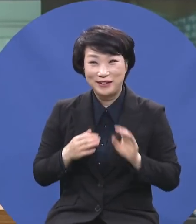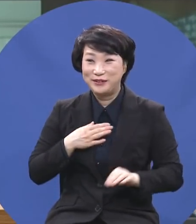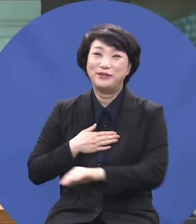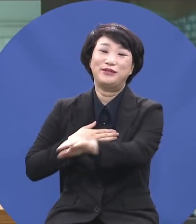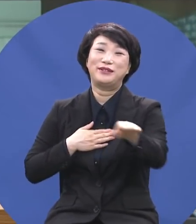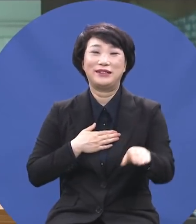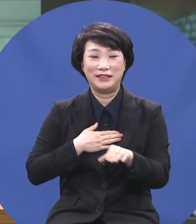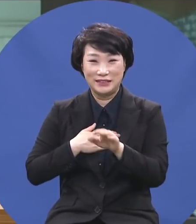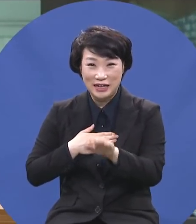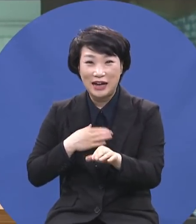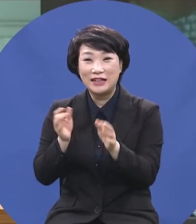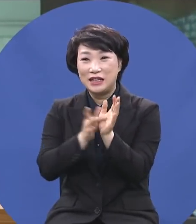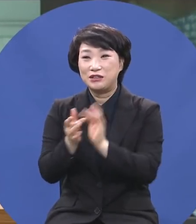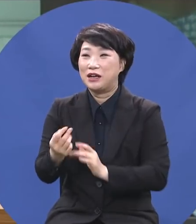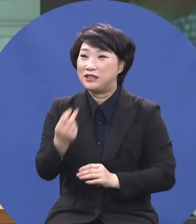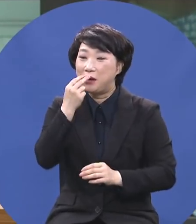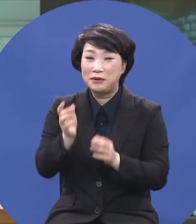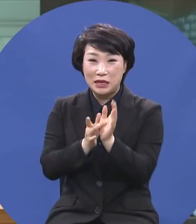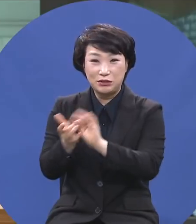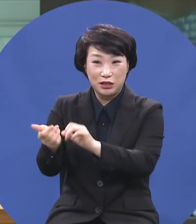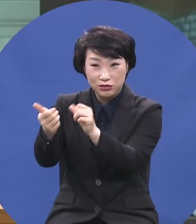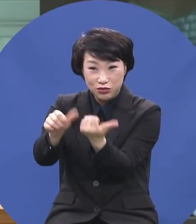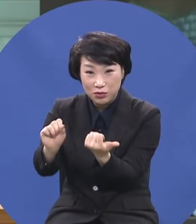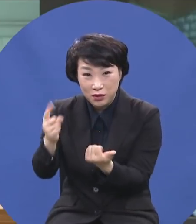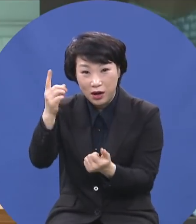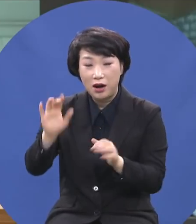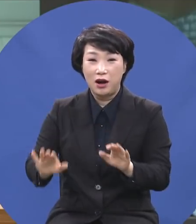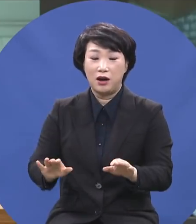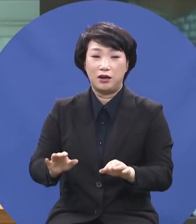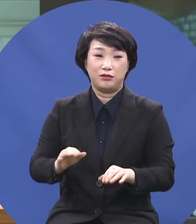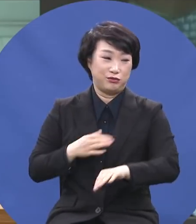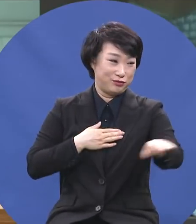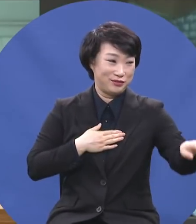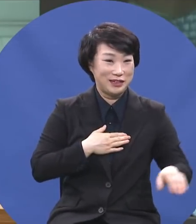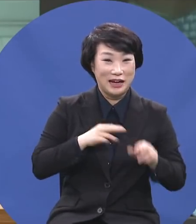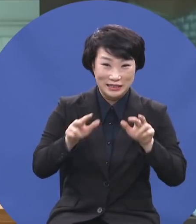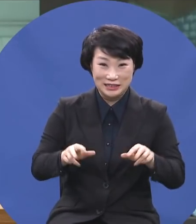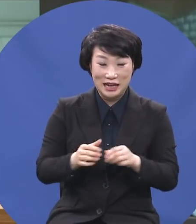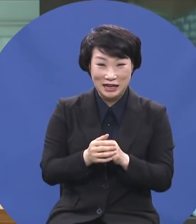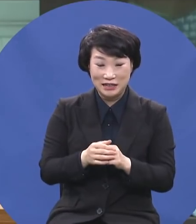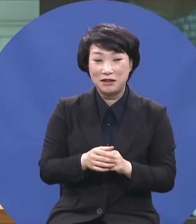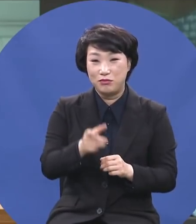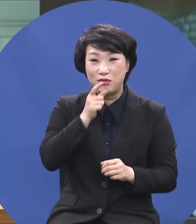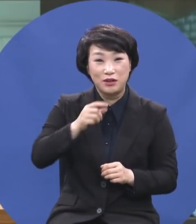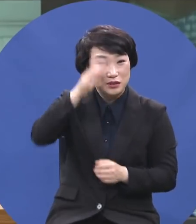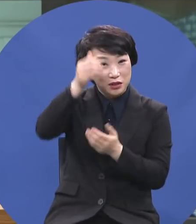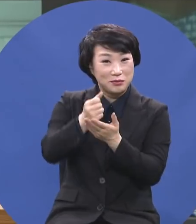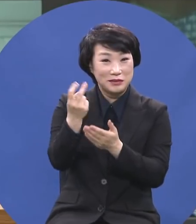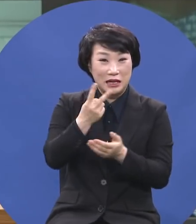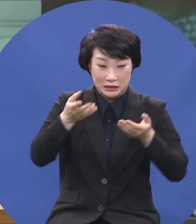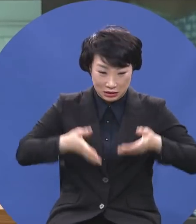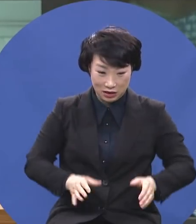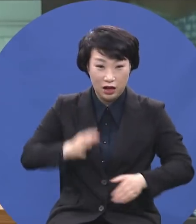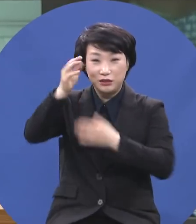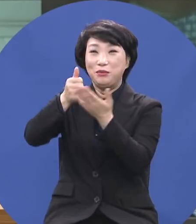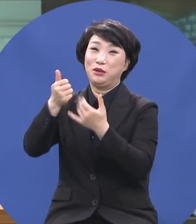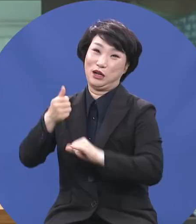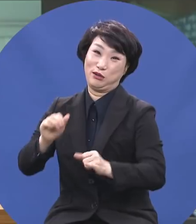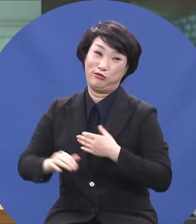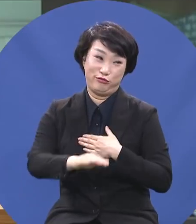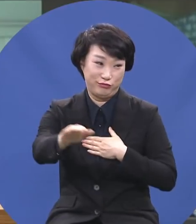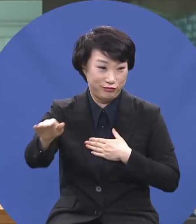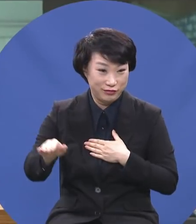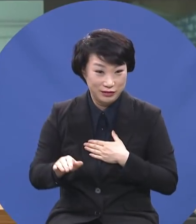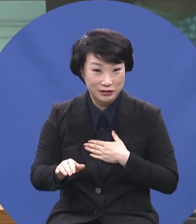그러므로 그 생명 그 죽음으로 물과 성령으로 거듭나게 해서 우리 하나님의 자녀가 되게